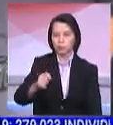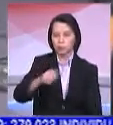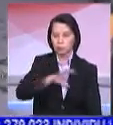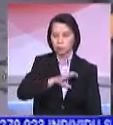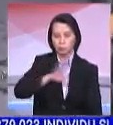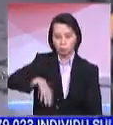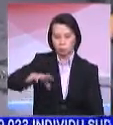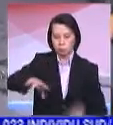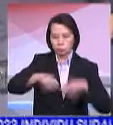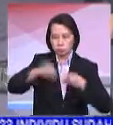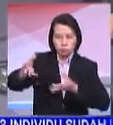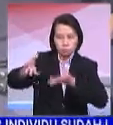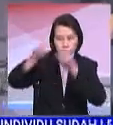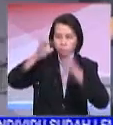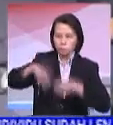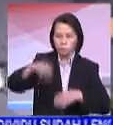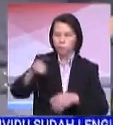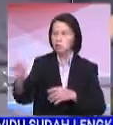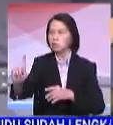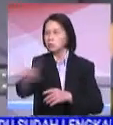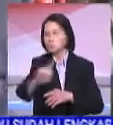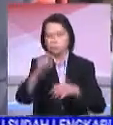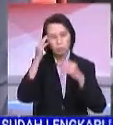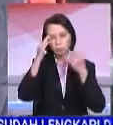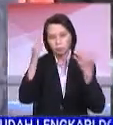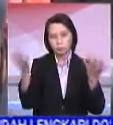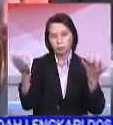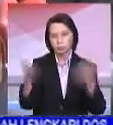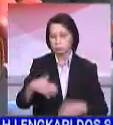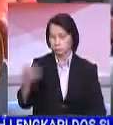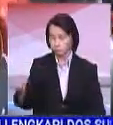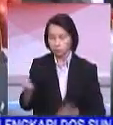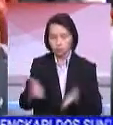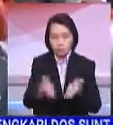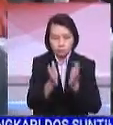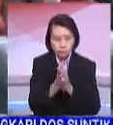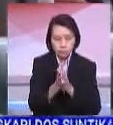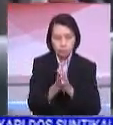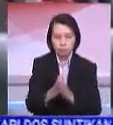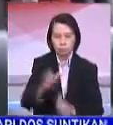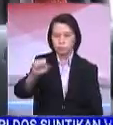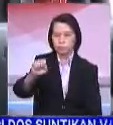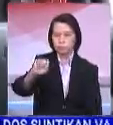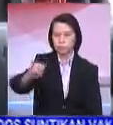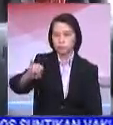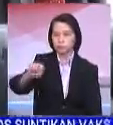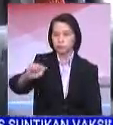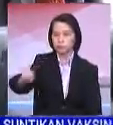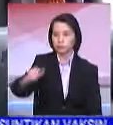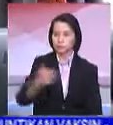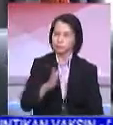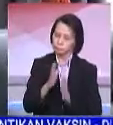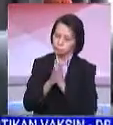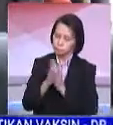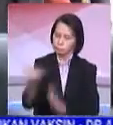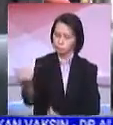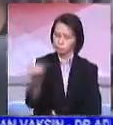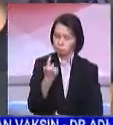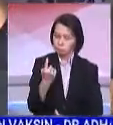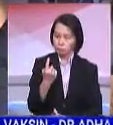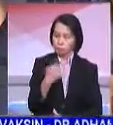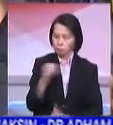belum menerima sebarang maklumat mengenai keberadaan individu ini beliau meminta agar massa zat tampil kemuka pengadilan segera